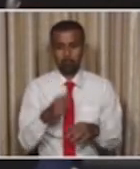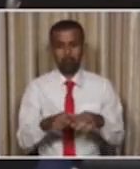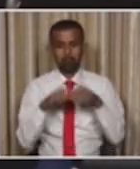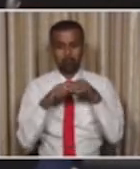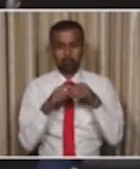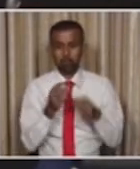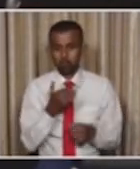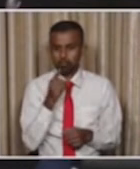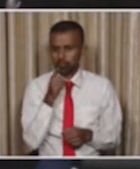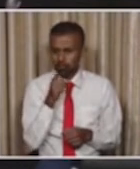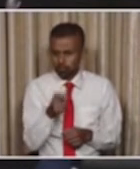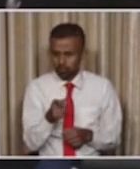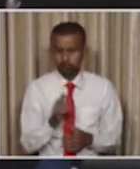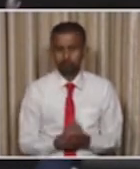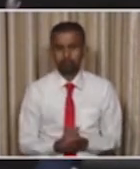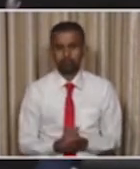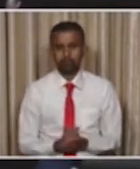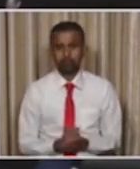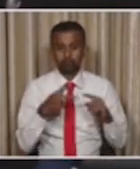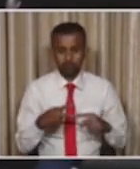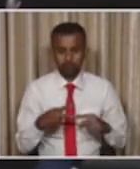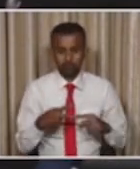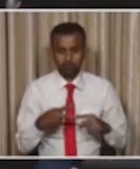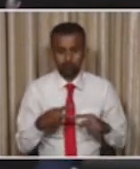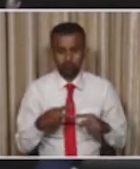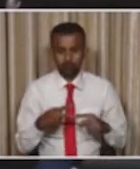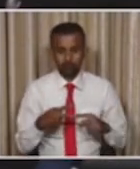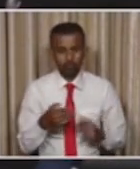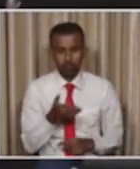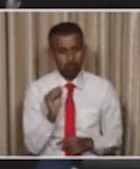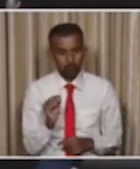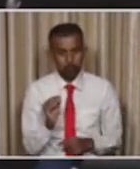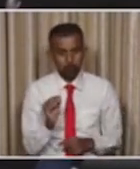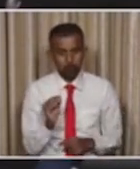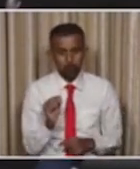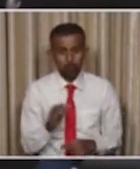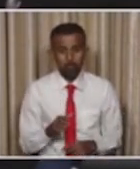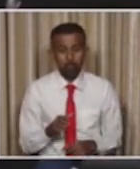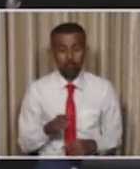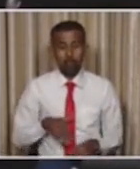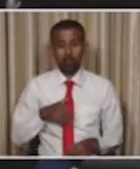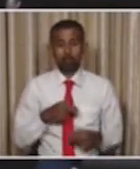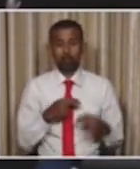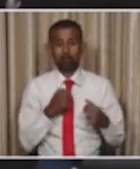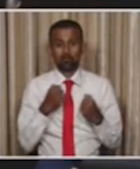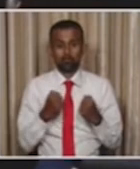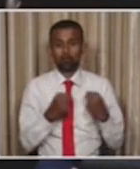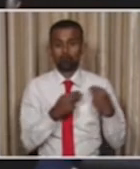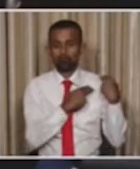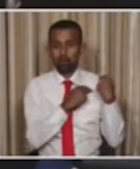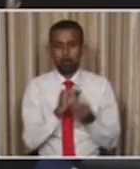කරන්න පුළුවන්ද කියලා තීන්දුවක් ගන්නට ඕන. දෙවනුව එහෙම පුළුවන්කමක් තිබුණත් මූලාසනයේට වගකීමක් පැවරලා